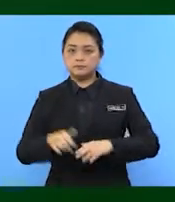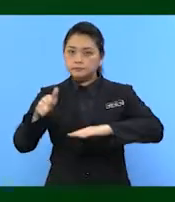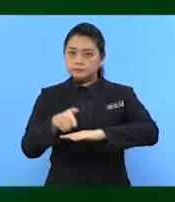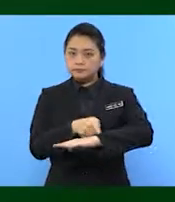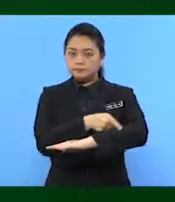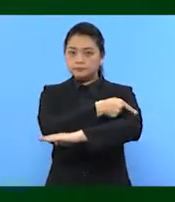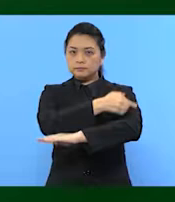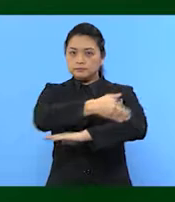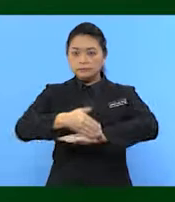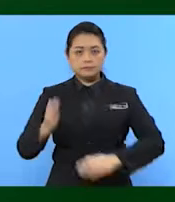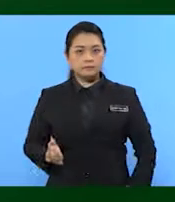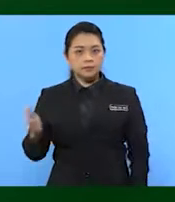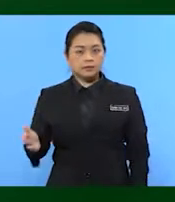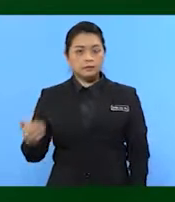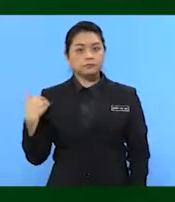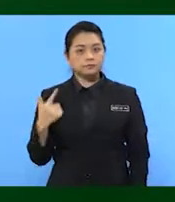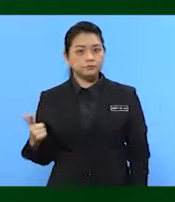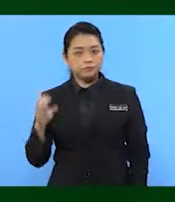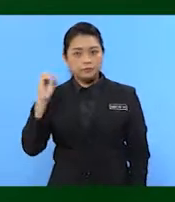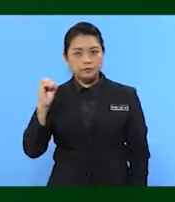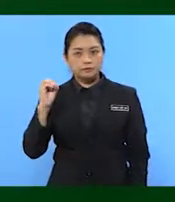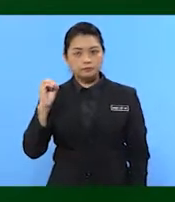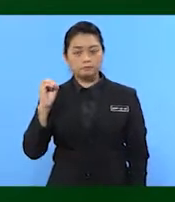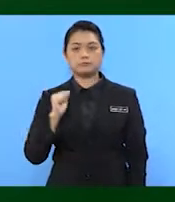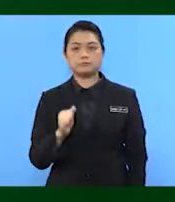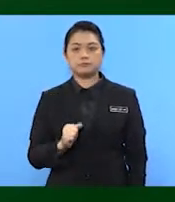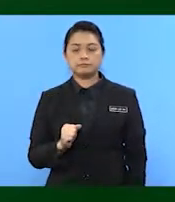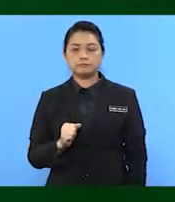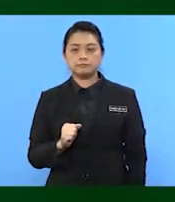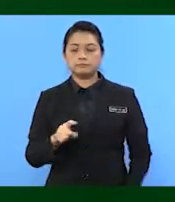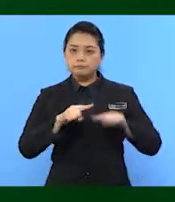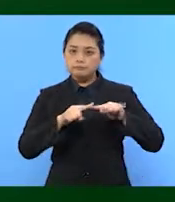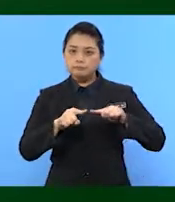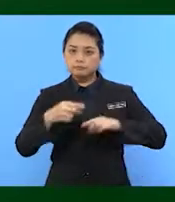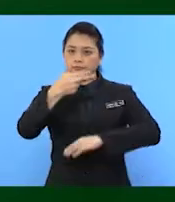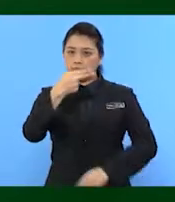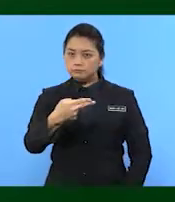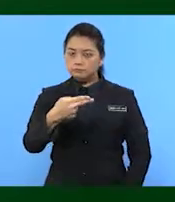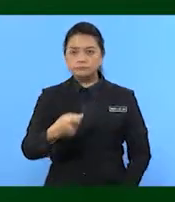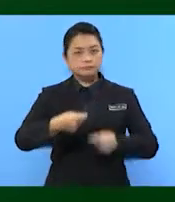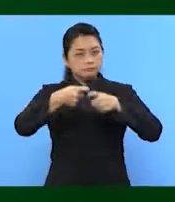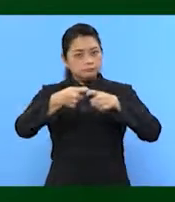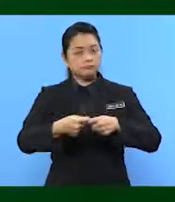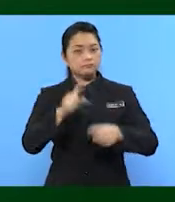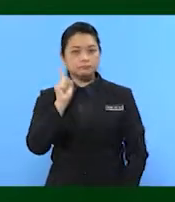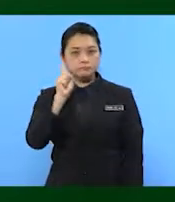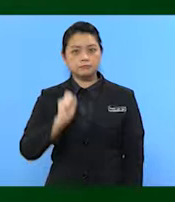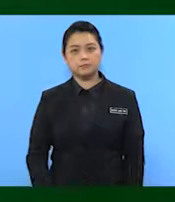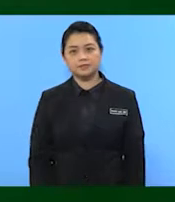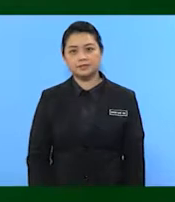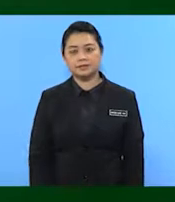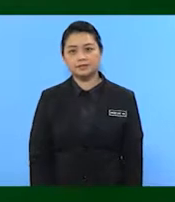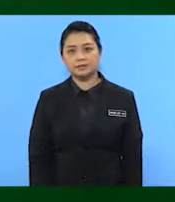Panjang sisi bersebelahan ialah sifar unit sedangkan panjang hipotenuse kekal sebagai 1 unit.